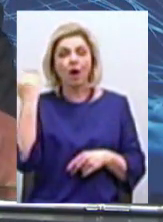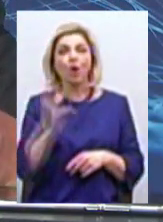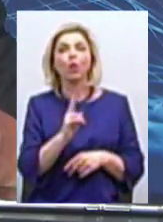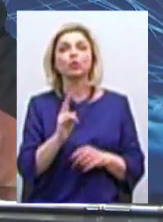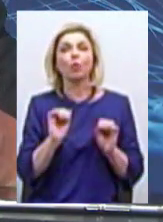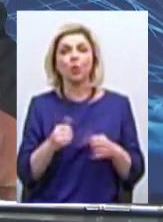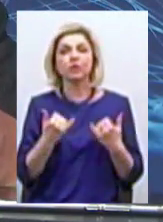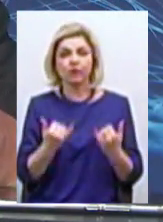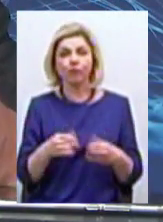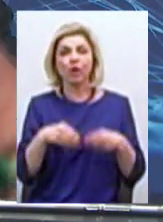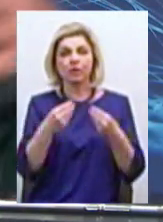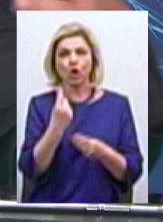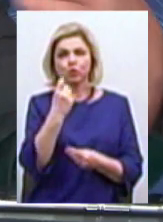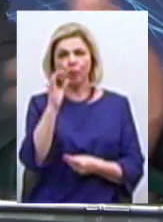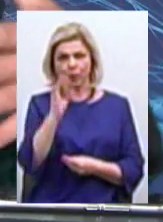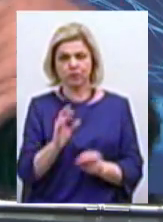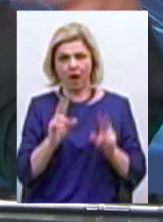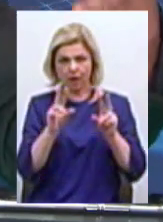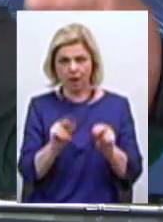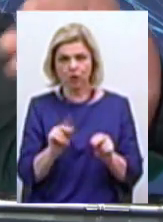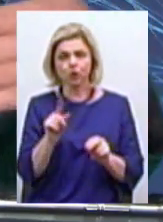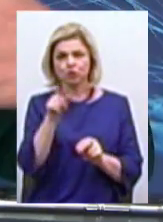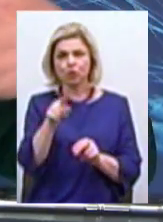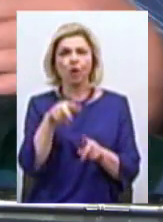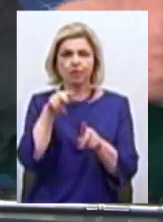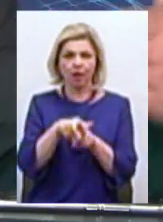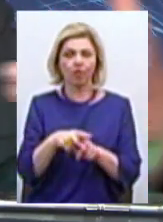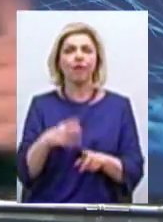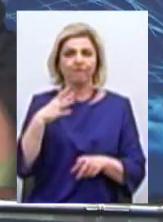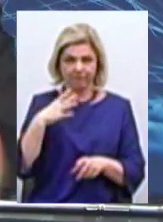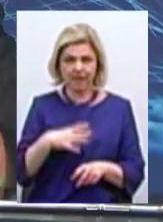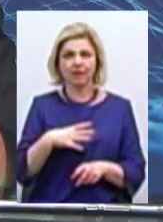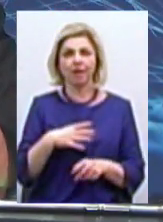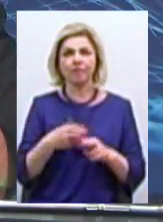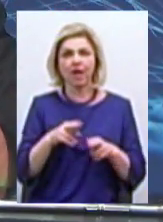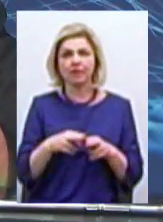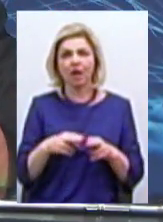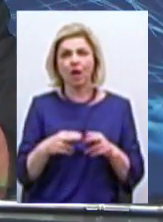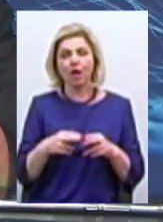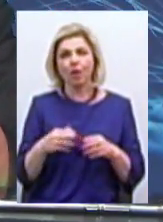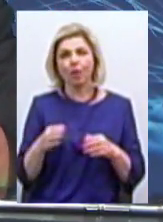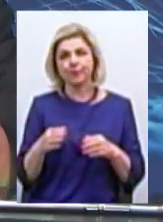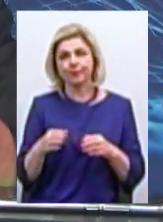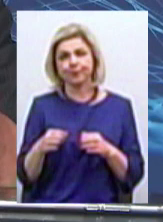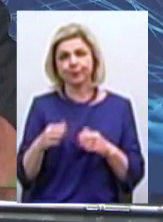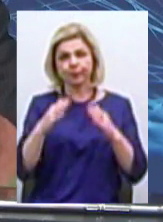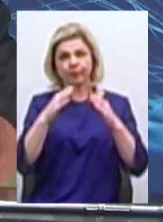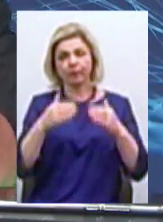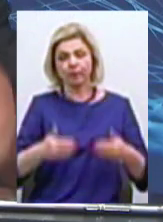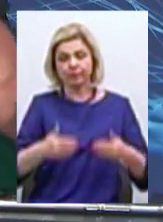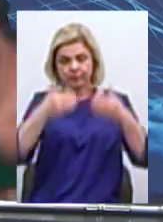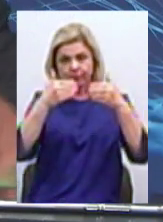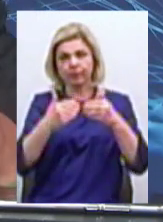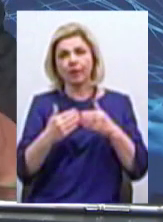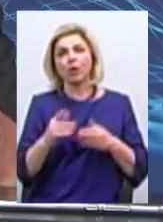нам 100% гарантію, що витримає самі прилеглі бокові, скажімо так, гранітні, що